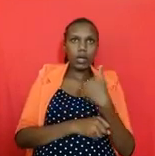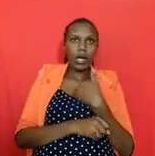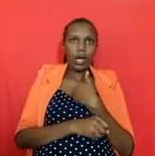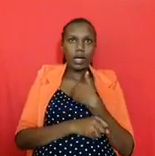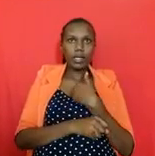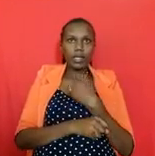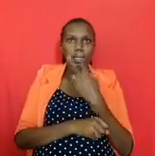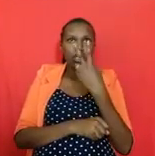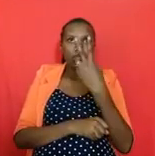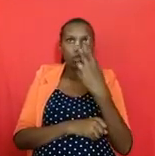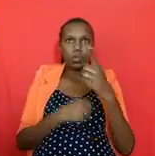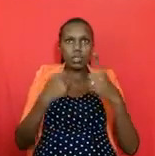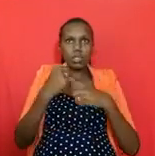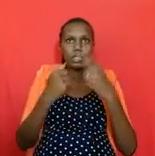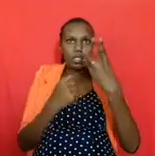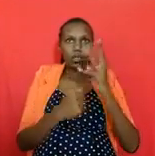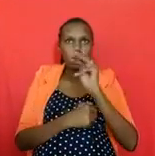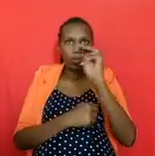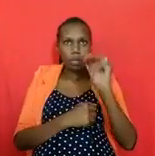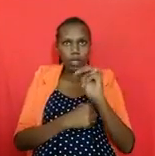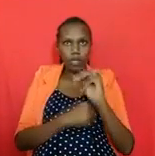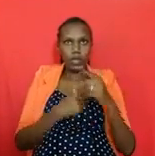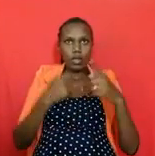31st December 2020 ciratigarĩte milioni 12 na